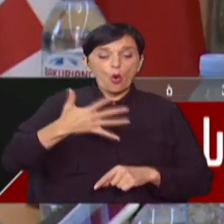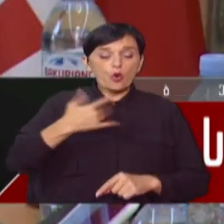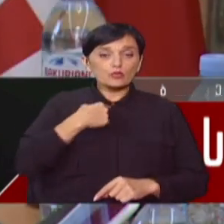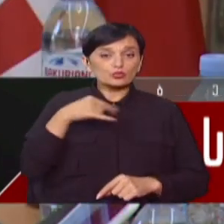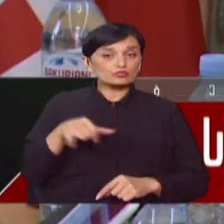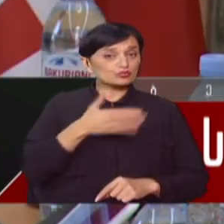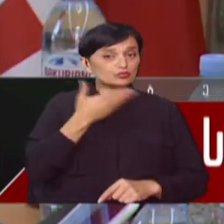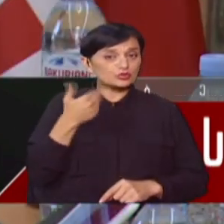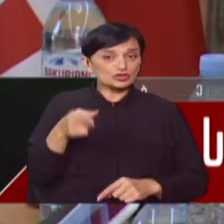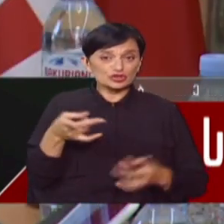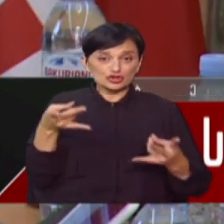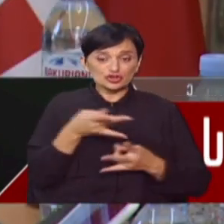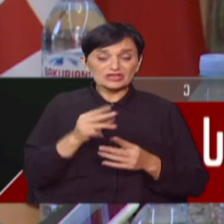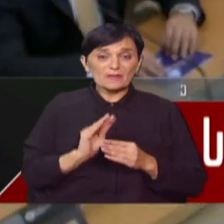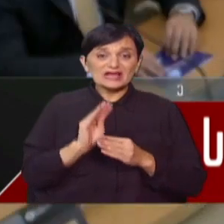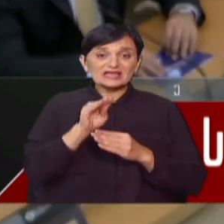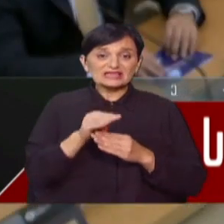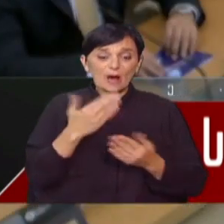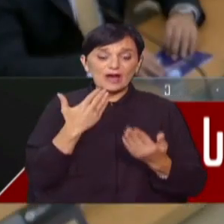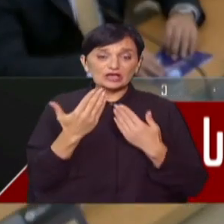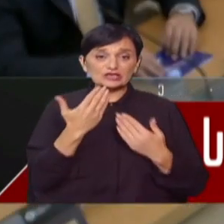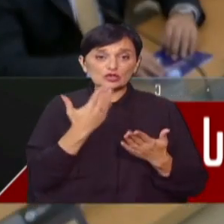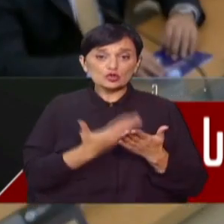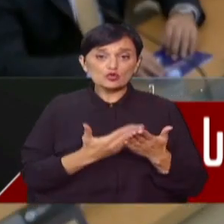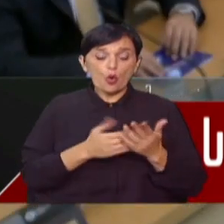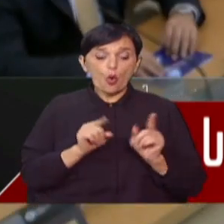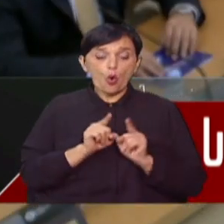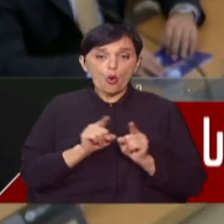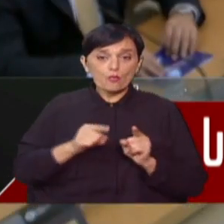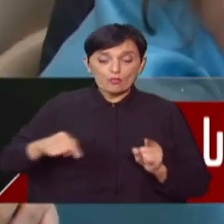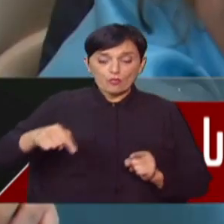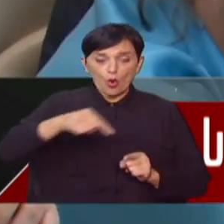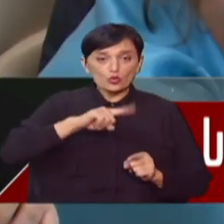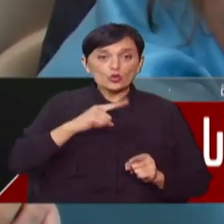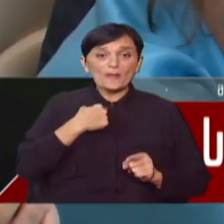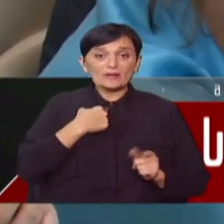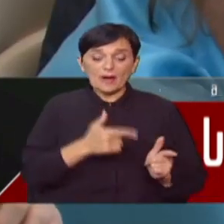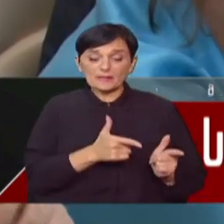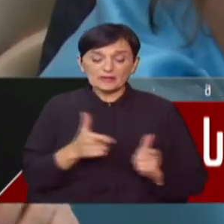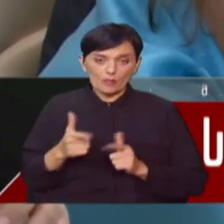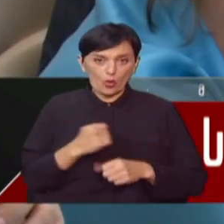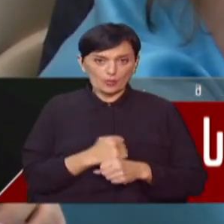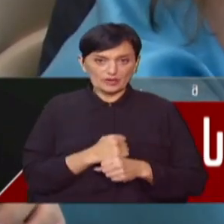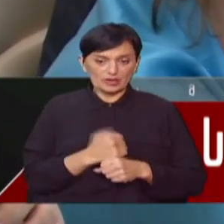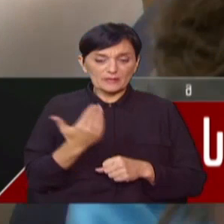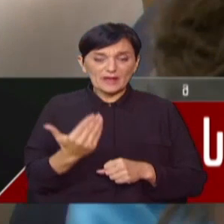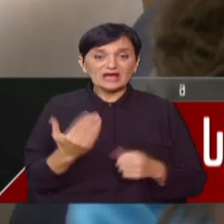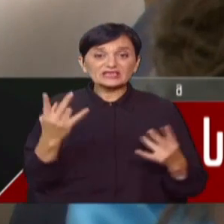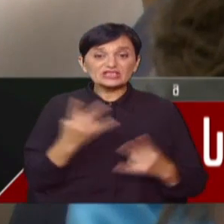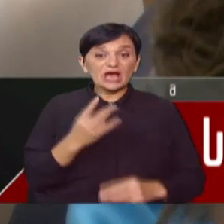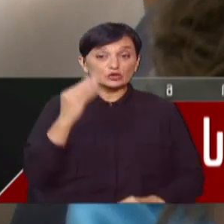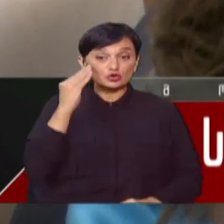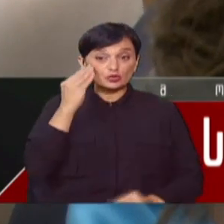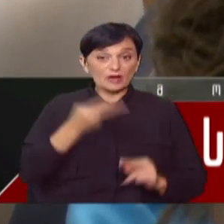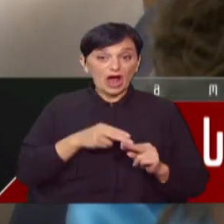50 ხმა, მათ სჭირდება დამატებითი კონსულტაციები ოპოზიციაში იმისათვის, რომ ხმების მობილიზაცია მოახდინონ და მათ საჭიროდ მიაჩნიათ,